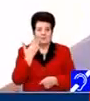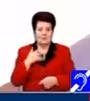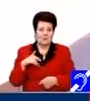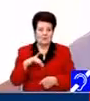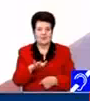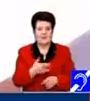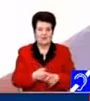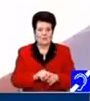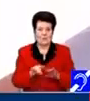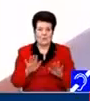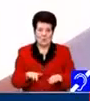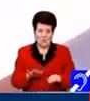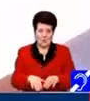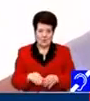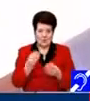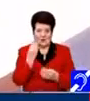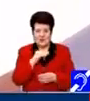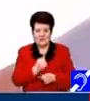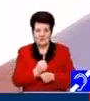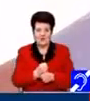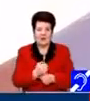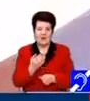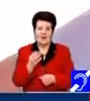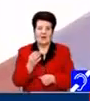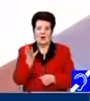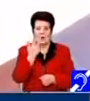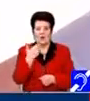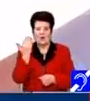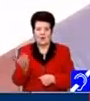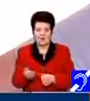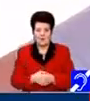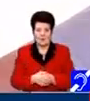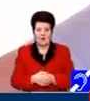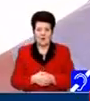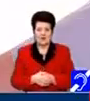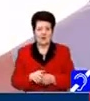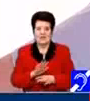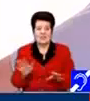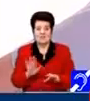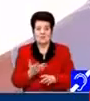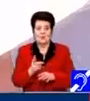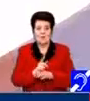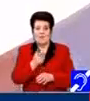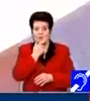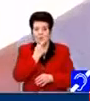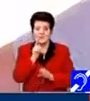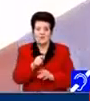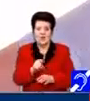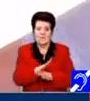tractoraș din ăsta așa, cu locuri electrică, n-ai voie să faci poluare acolo. N-am văzut una mai frumoasă. Ce că e cea mai mare din